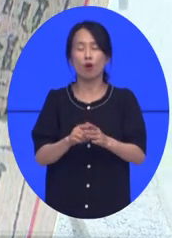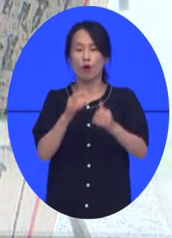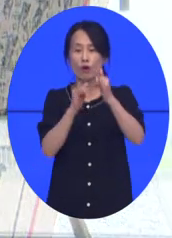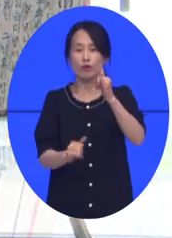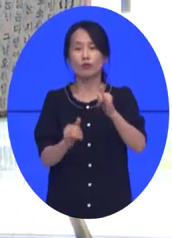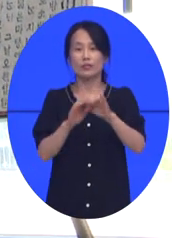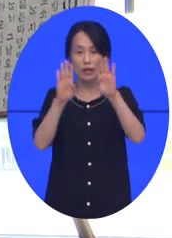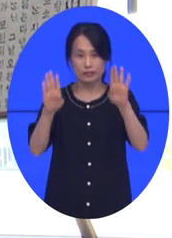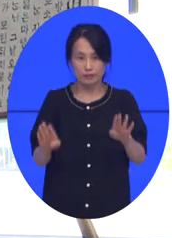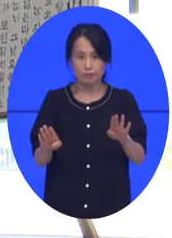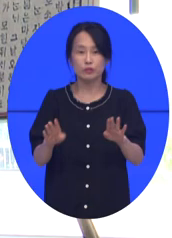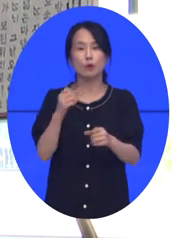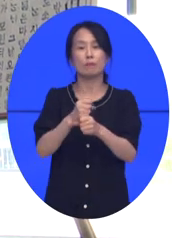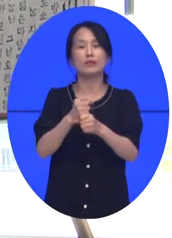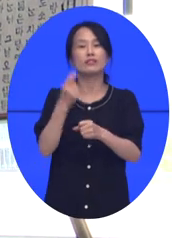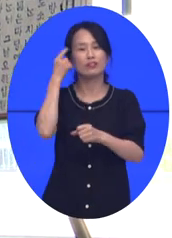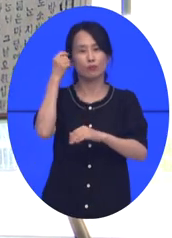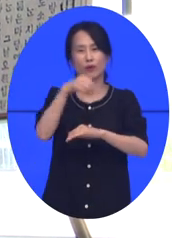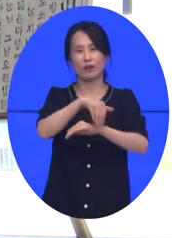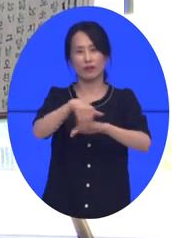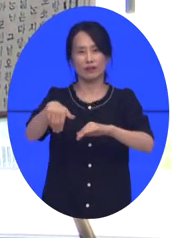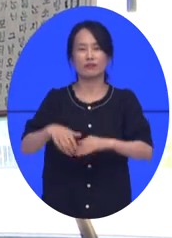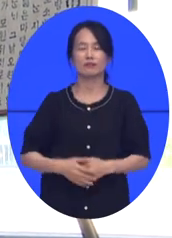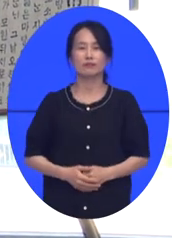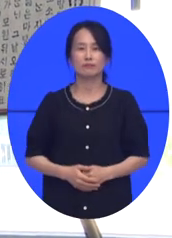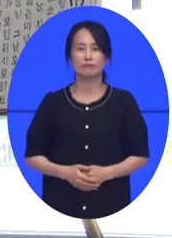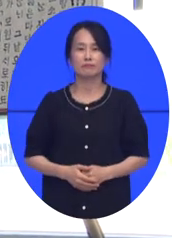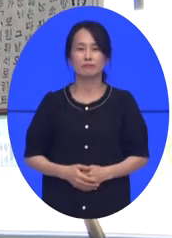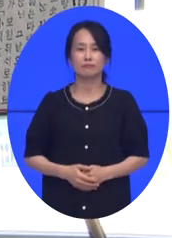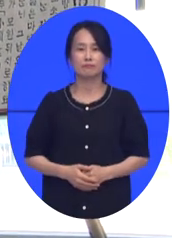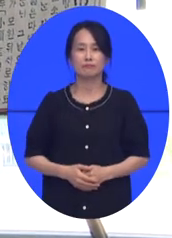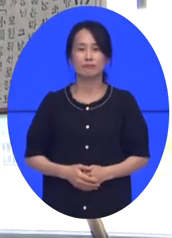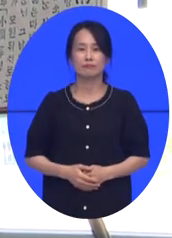설치할 계획입니다 경기지 TV 이슬비입니다